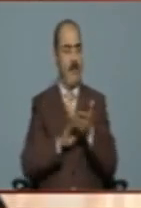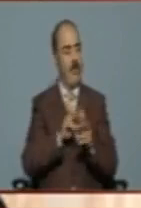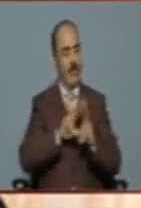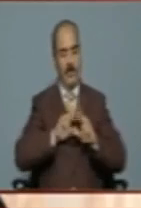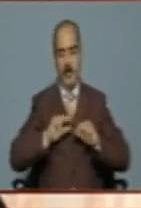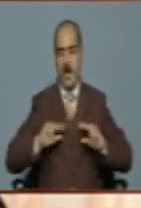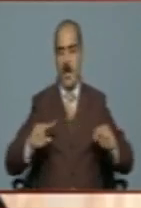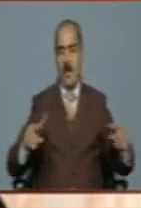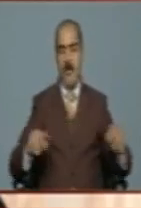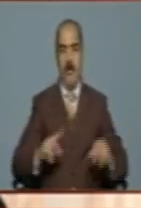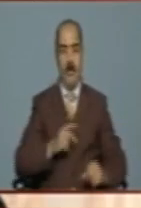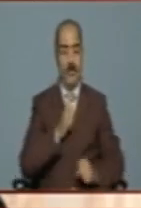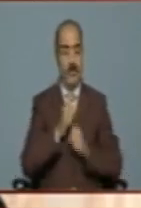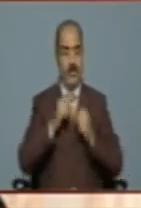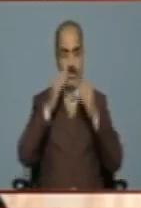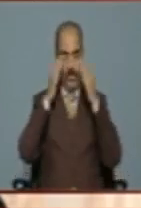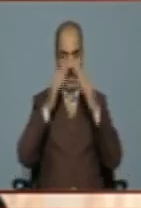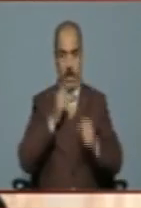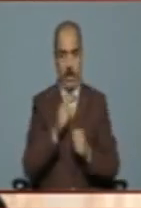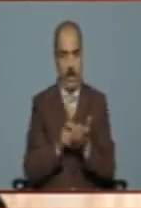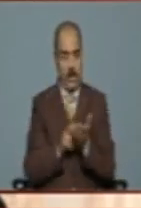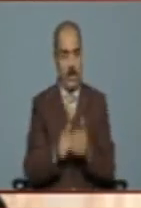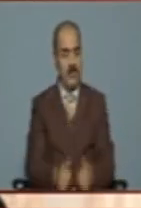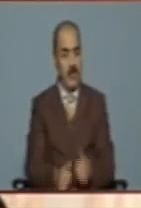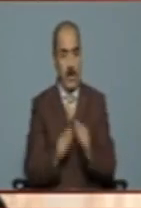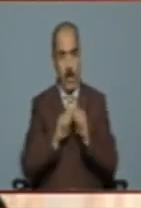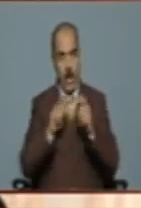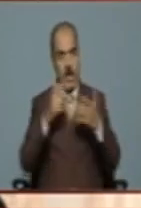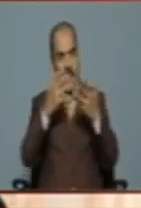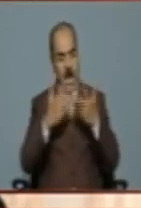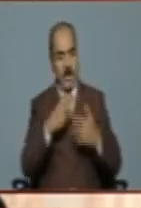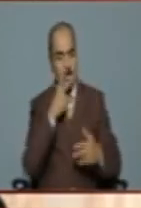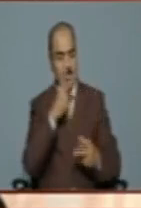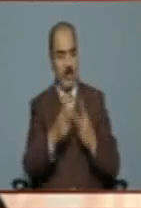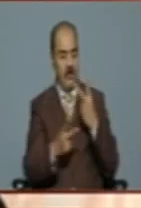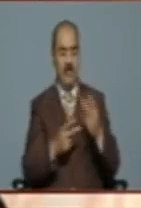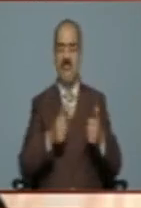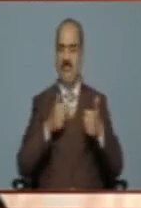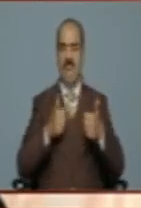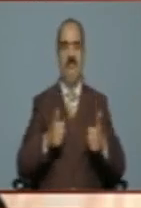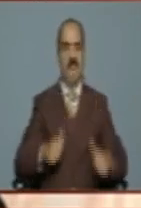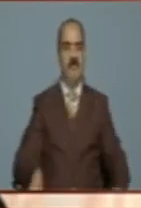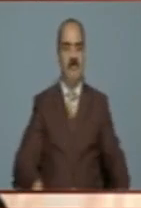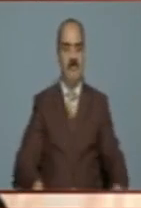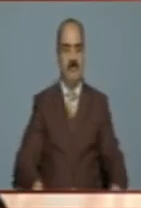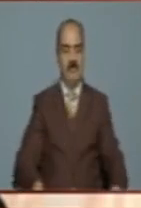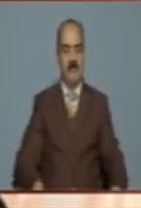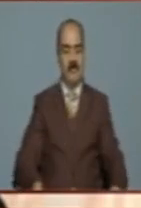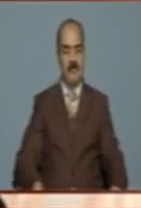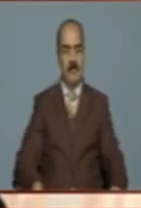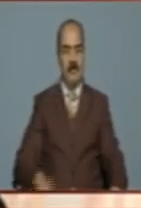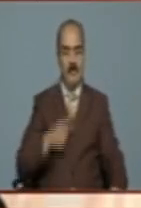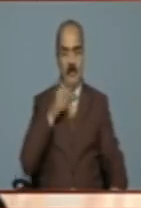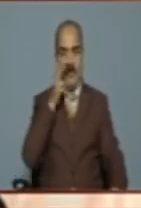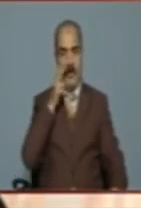فكان لهم بالغ الأثر في النتيجة المشرفة التي خرجنا بها، حتى استحقوا بجدارة